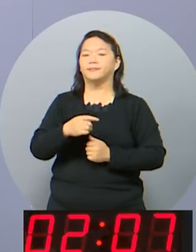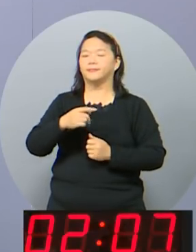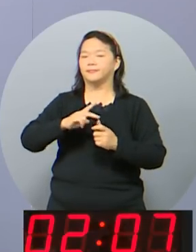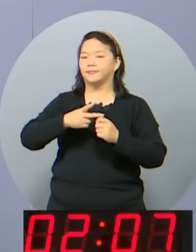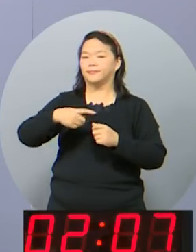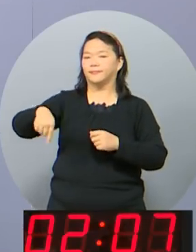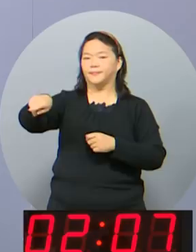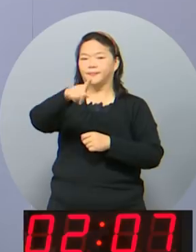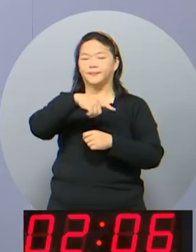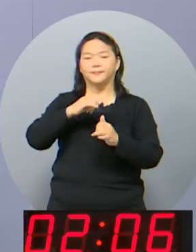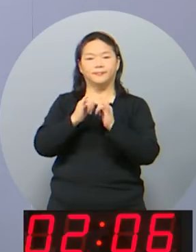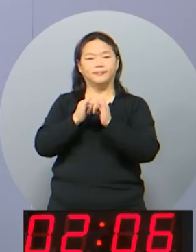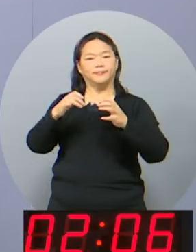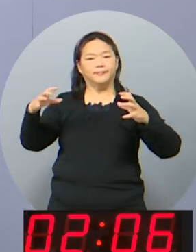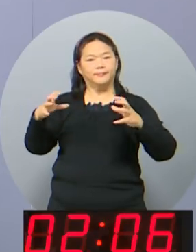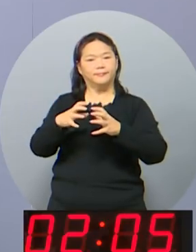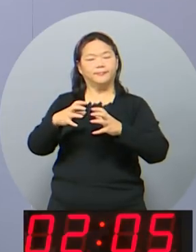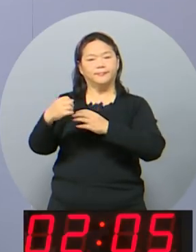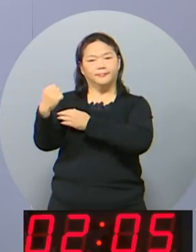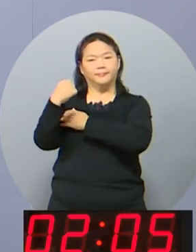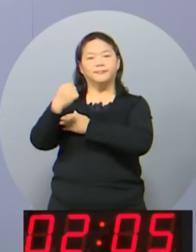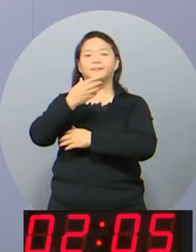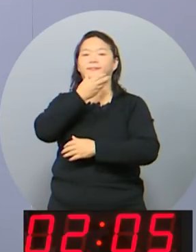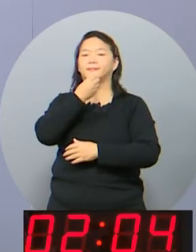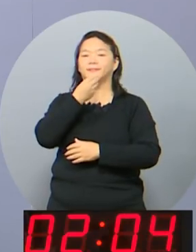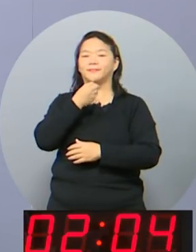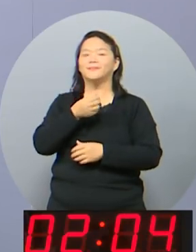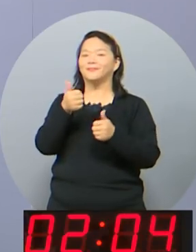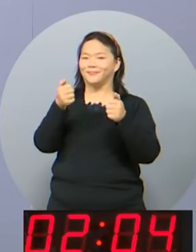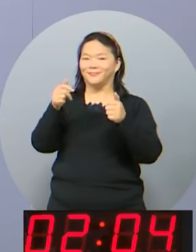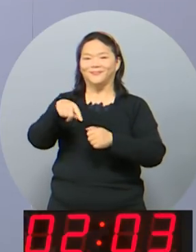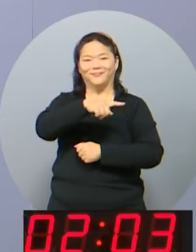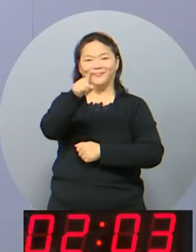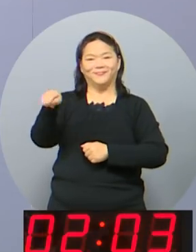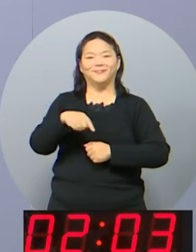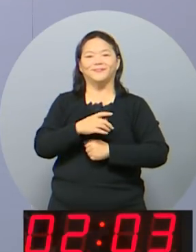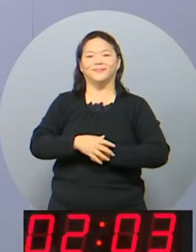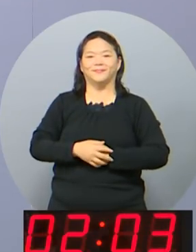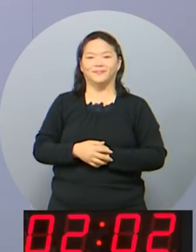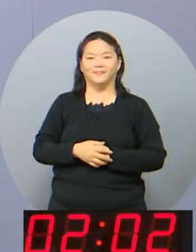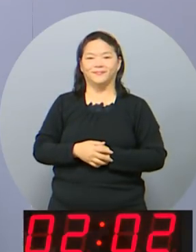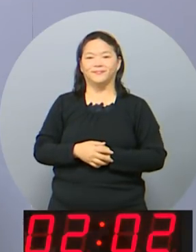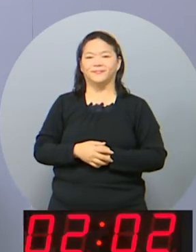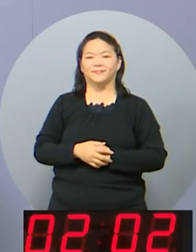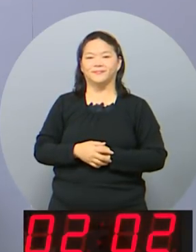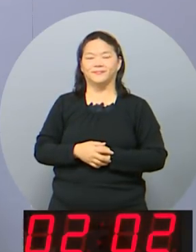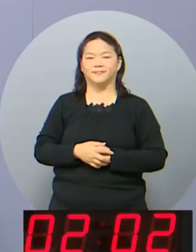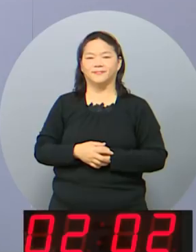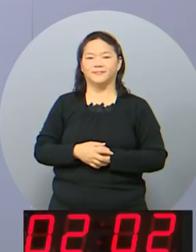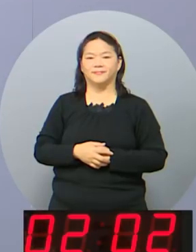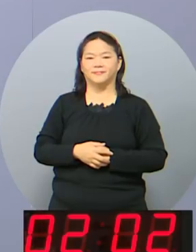所有的居民一起拼幸福。谢谢大家，谢谢。